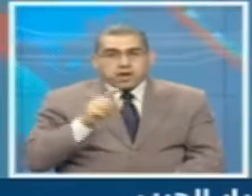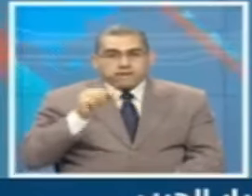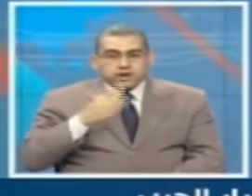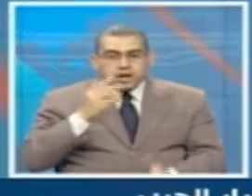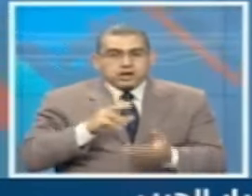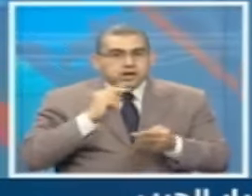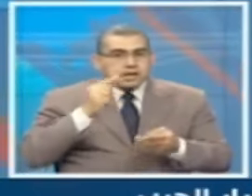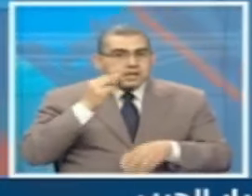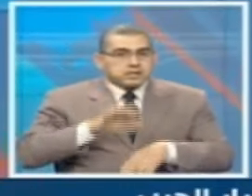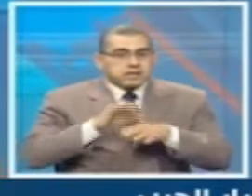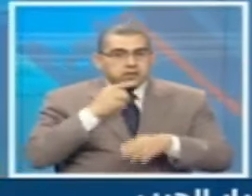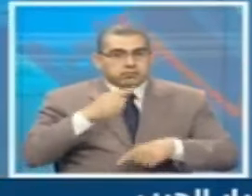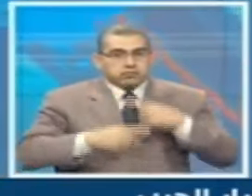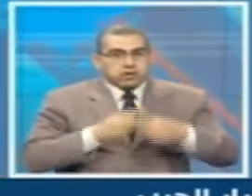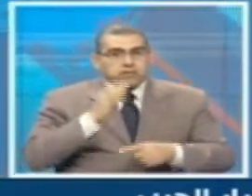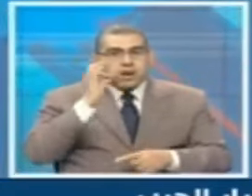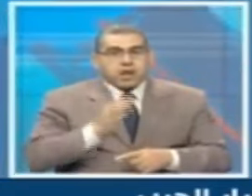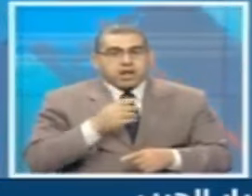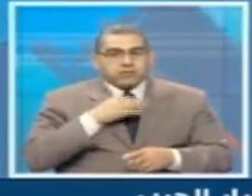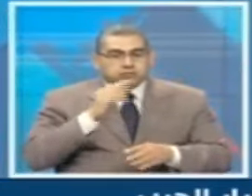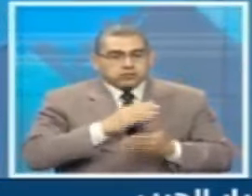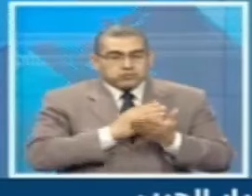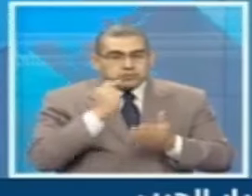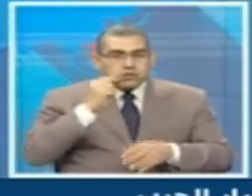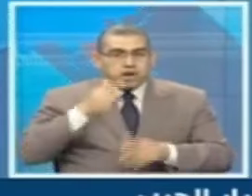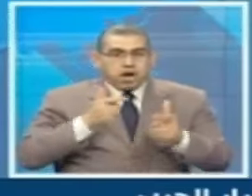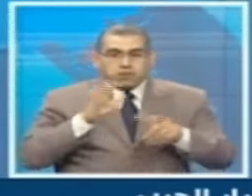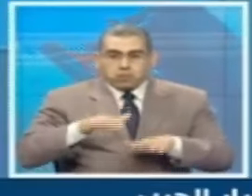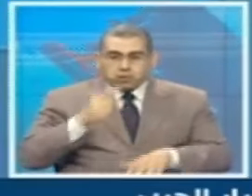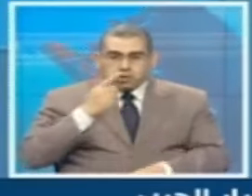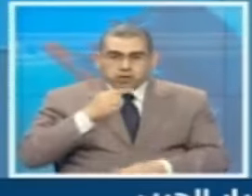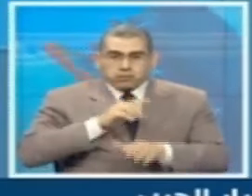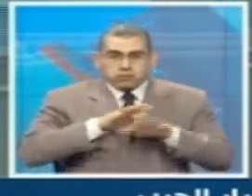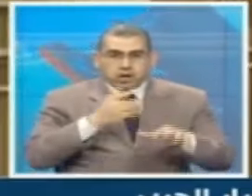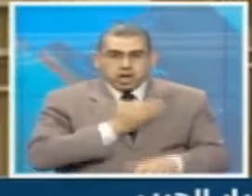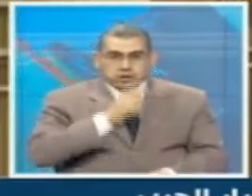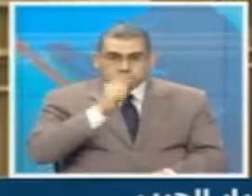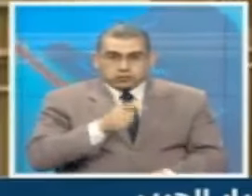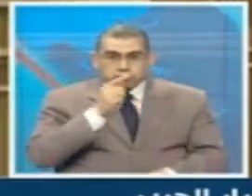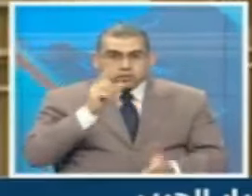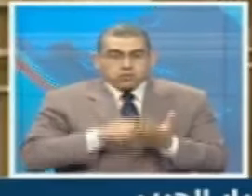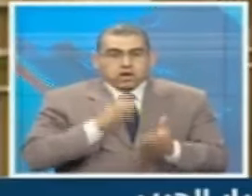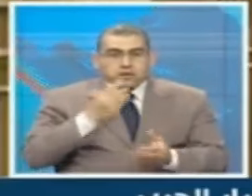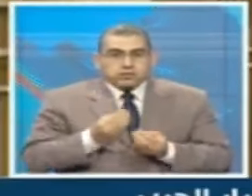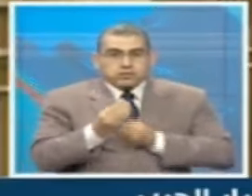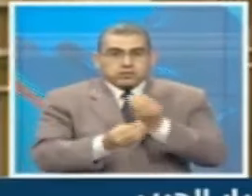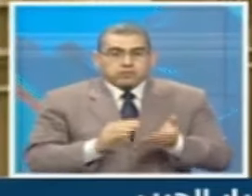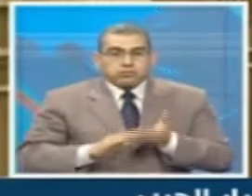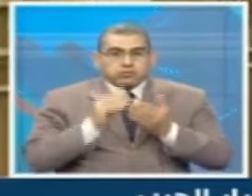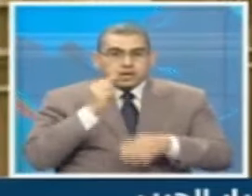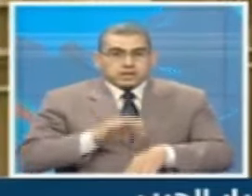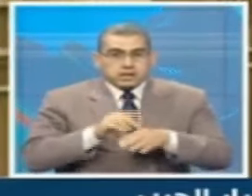حل إنساني مستدام مع استمرار الحرب الدموية في قطاع غزة. وشدد غوتيريش على أن إيصال المساعدات